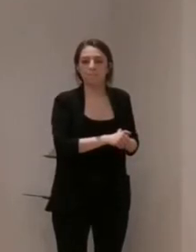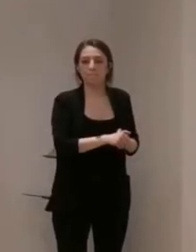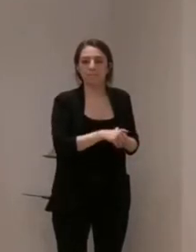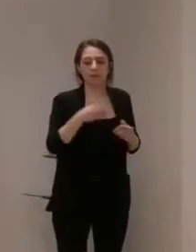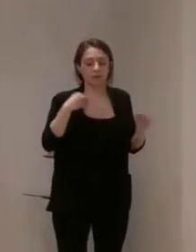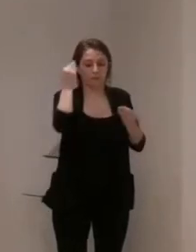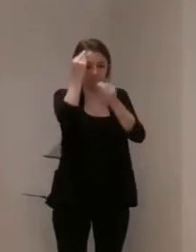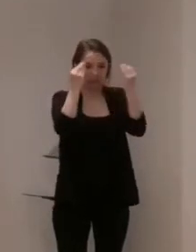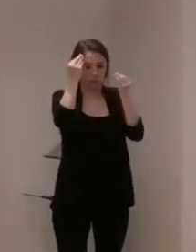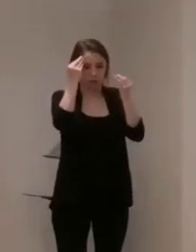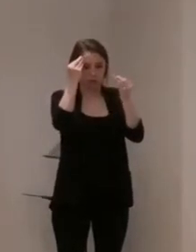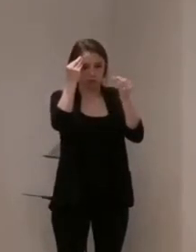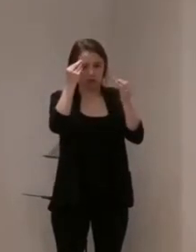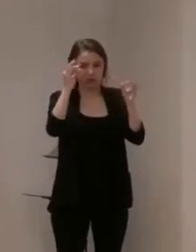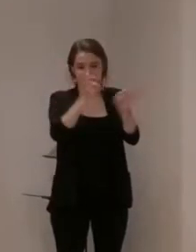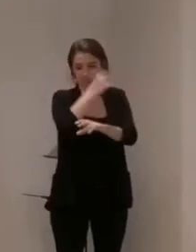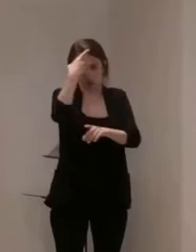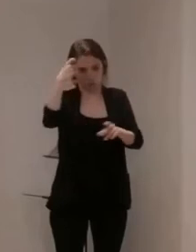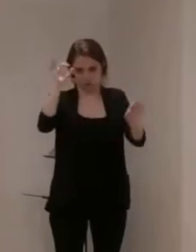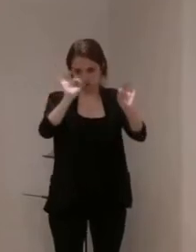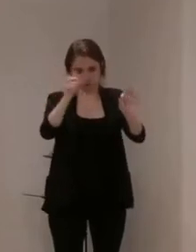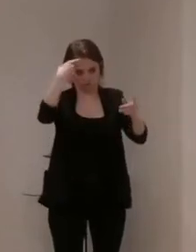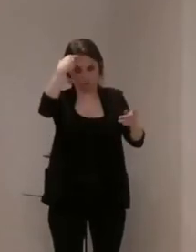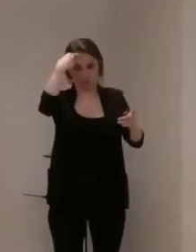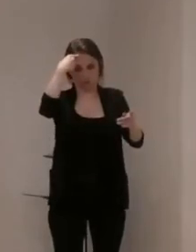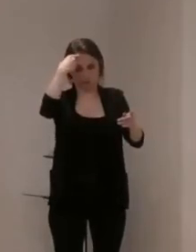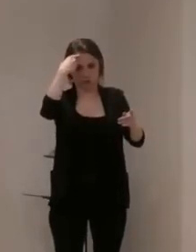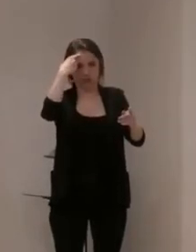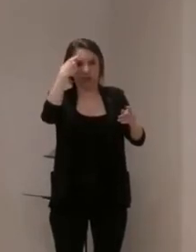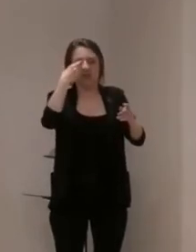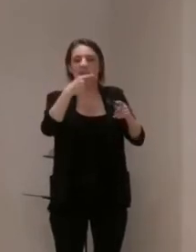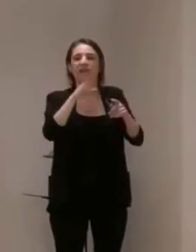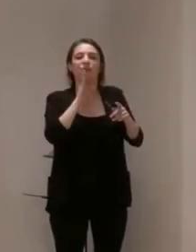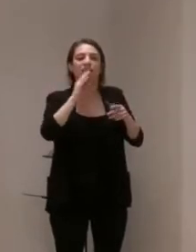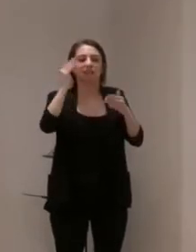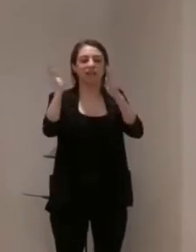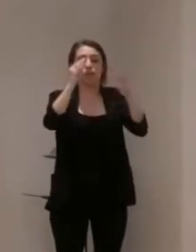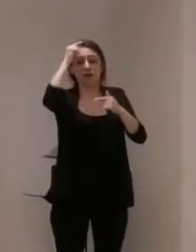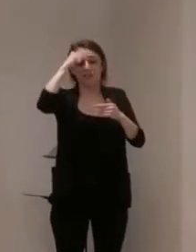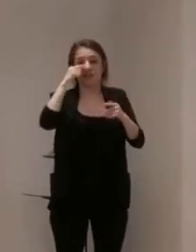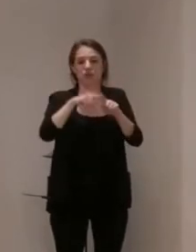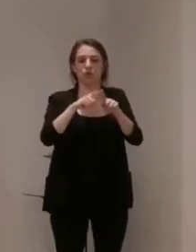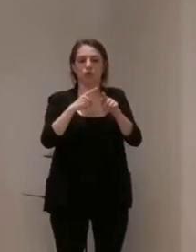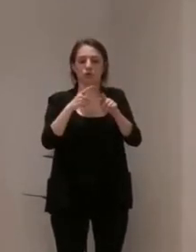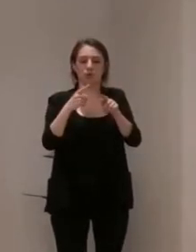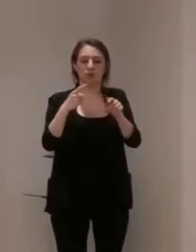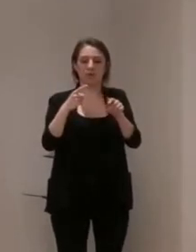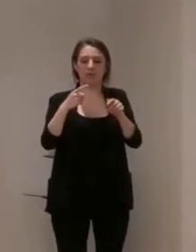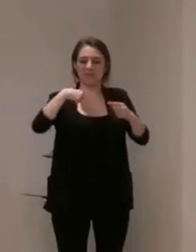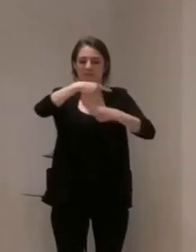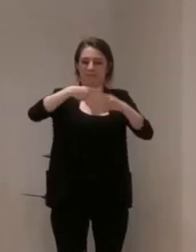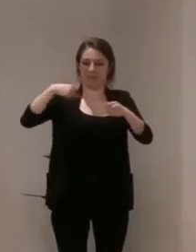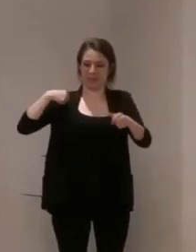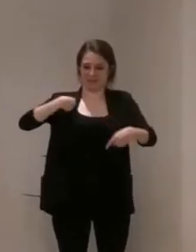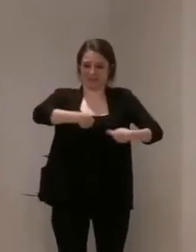Pensem, no oblidem, que un dels pilars del franquisme era la unitat familiar. I a les dones se'ns havia d'educar per ser bones mares